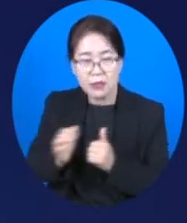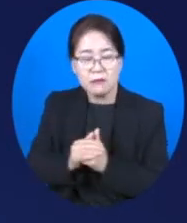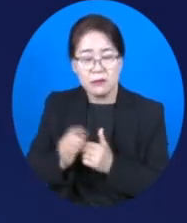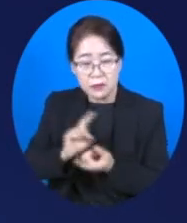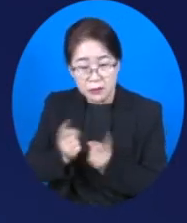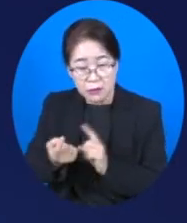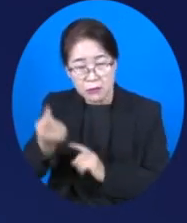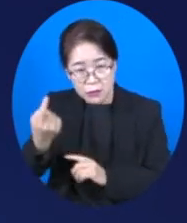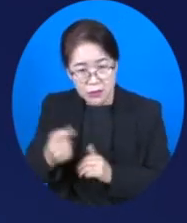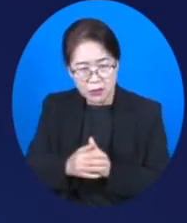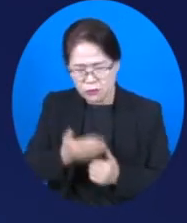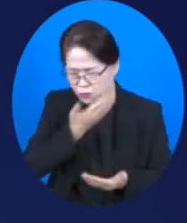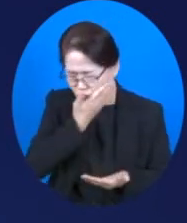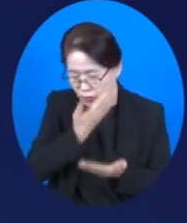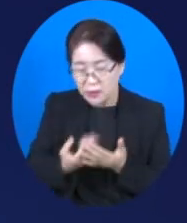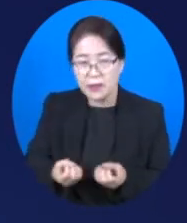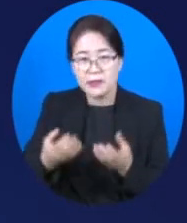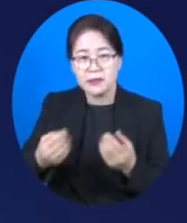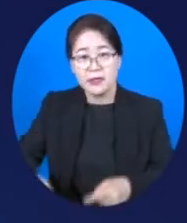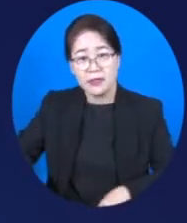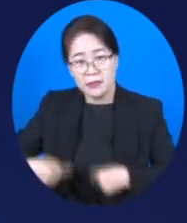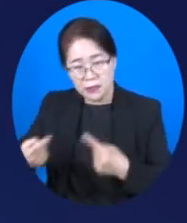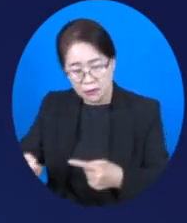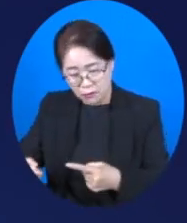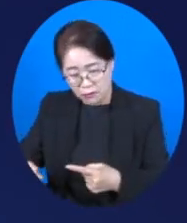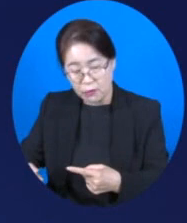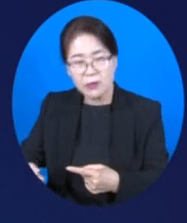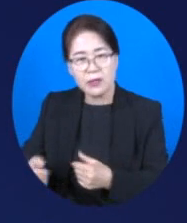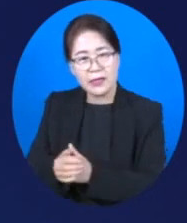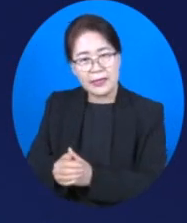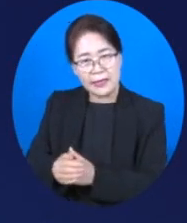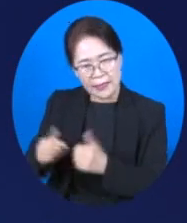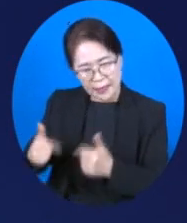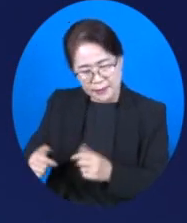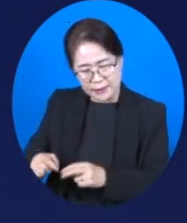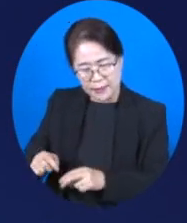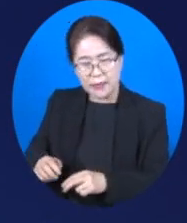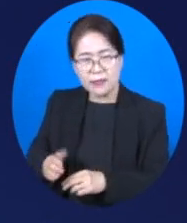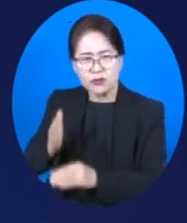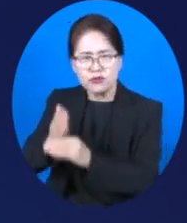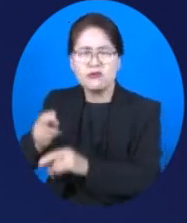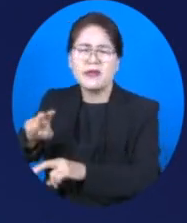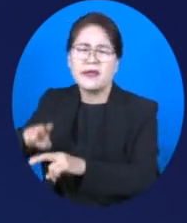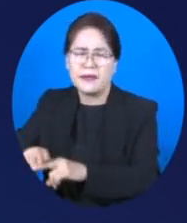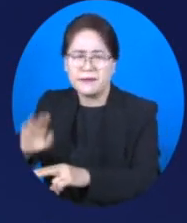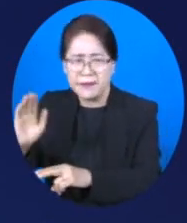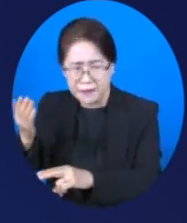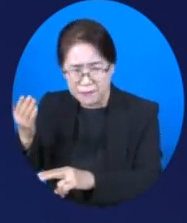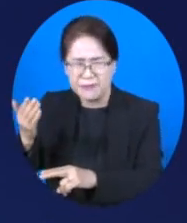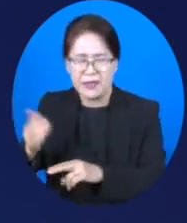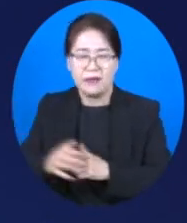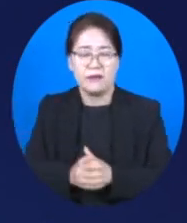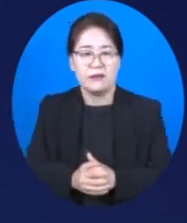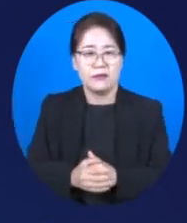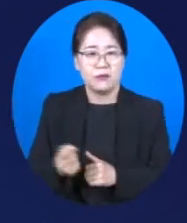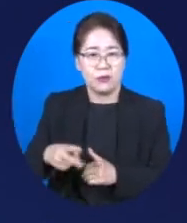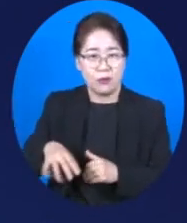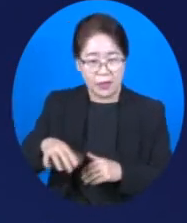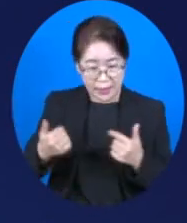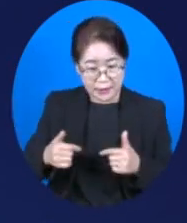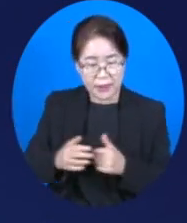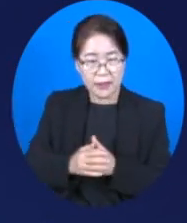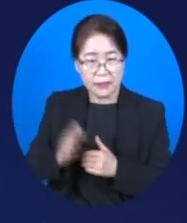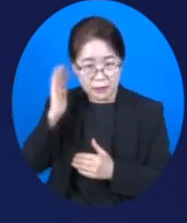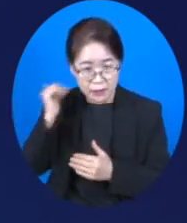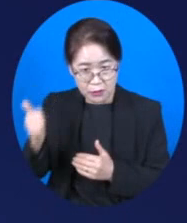중요한 행사에 참석은 물론이고 항상 참석을 해도 테이블에 앉습니다. 헤드테이블에 앉습니다. 그리고 언제든지